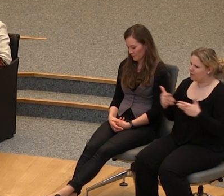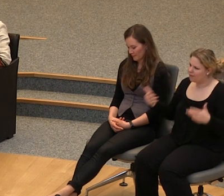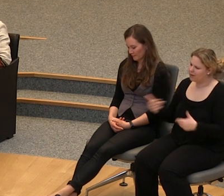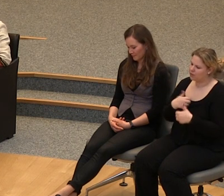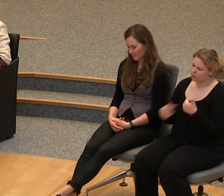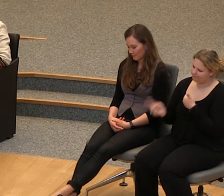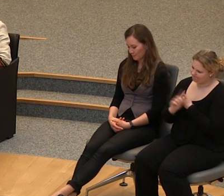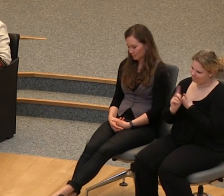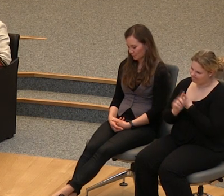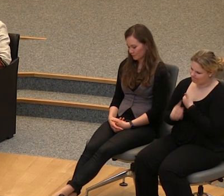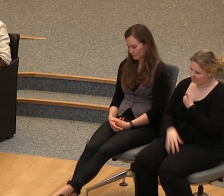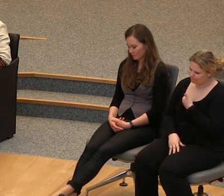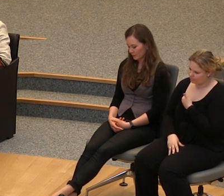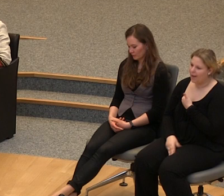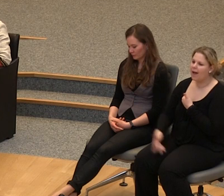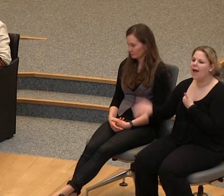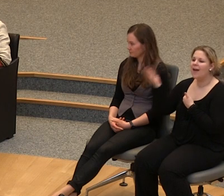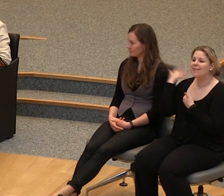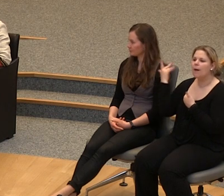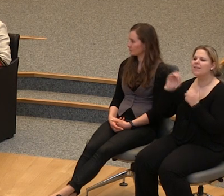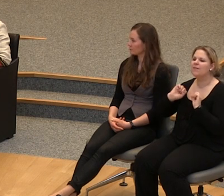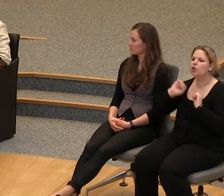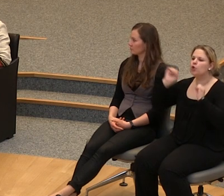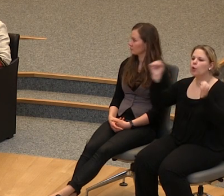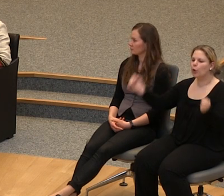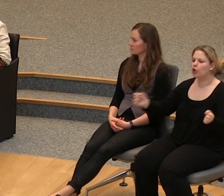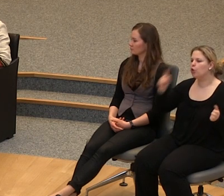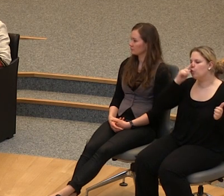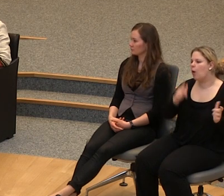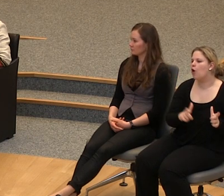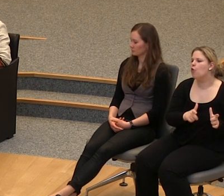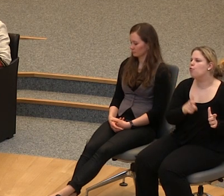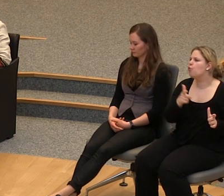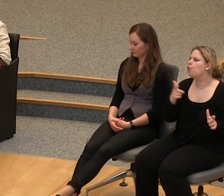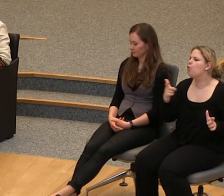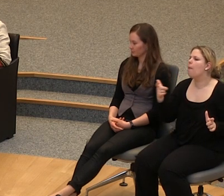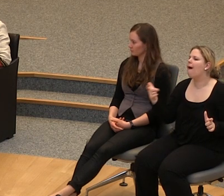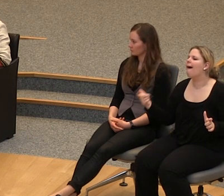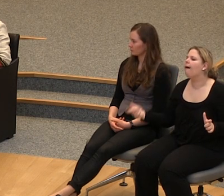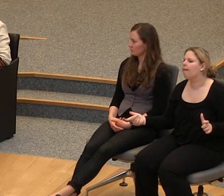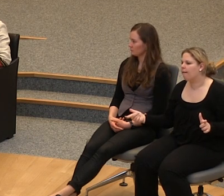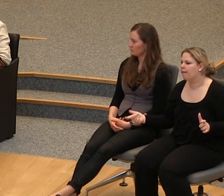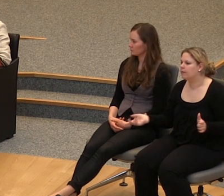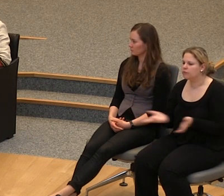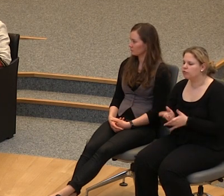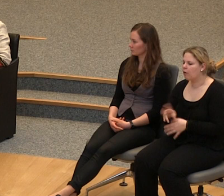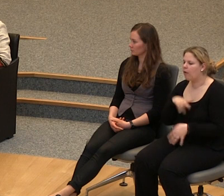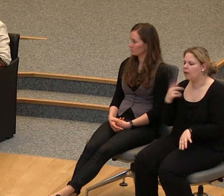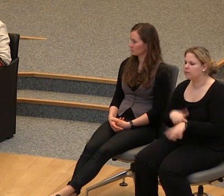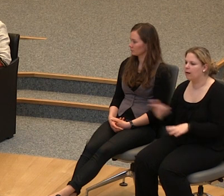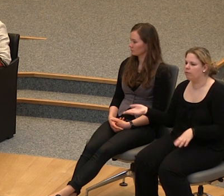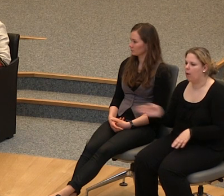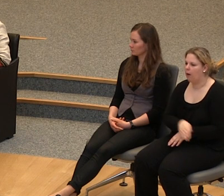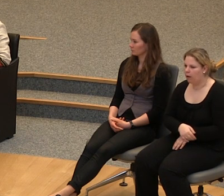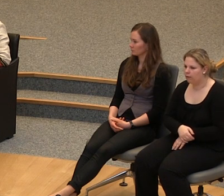ja gegründet als vorübergehend, das ist ja jetzt schon lange vorbei. Und es ist dann so, es